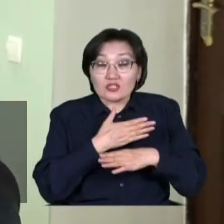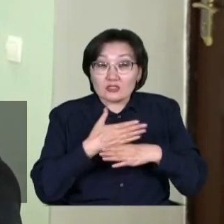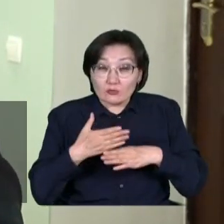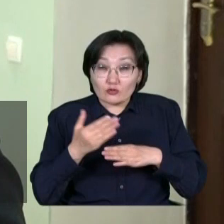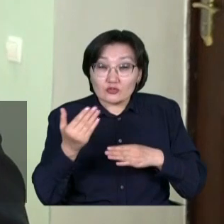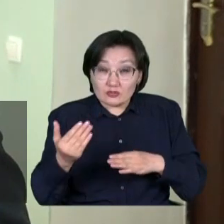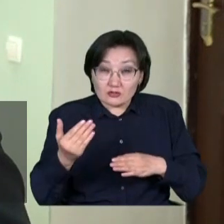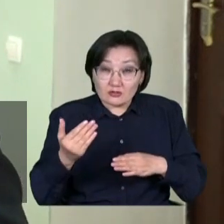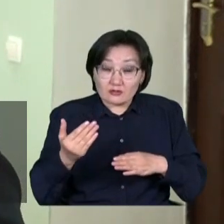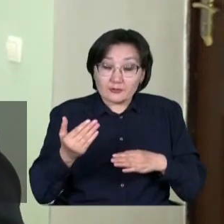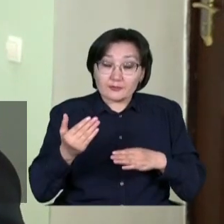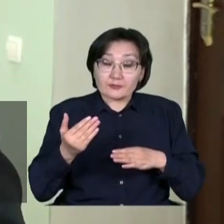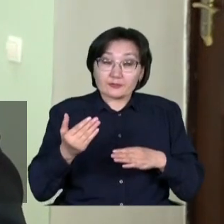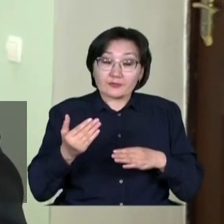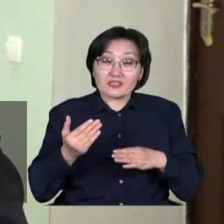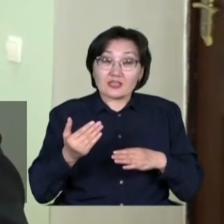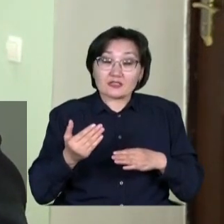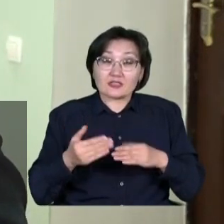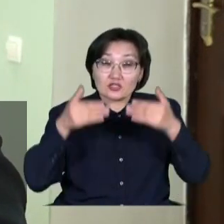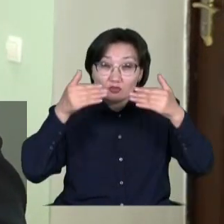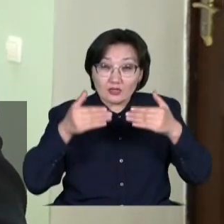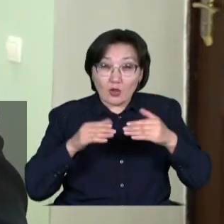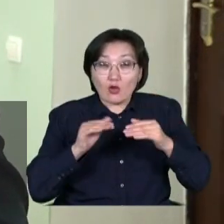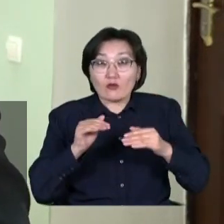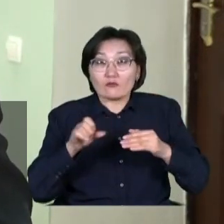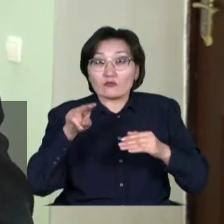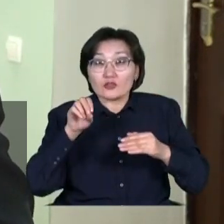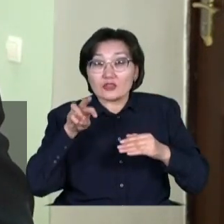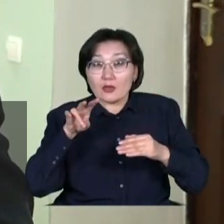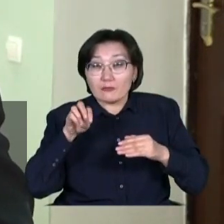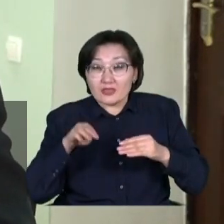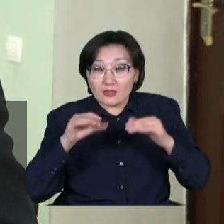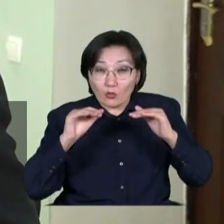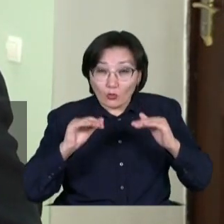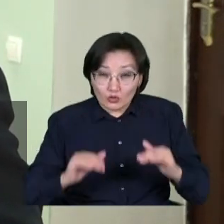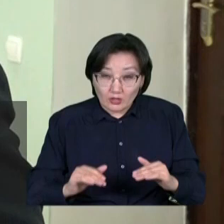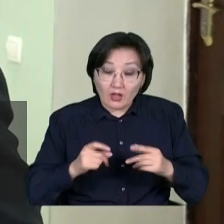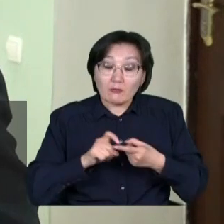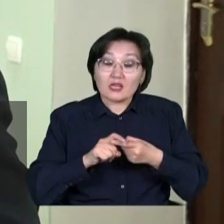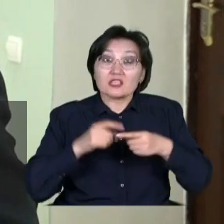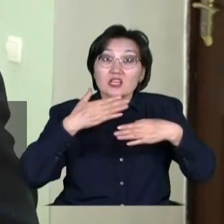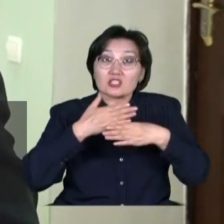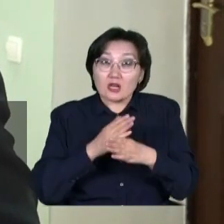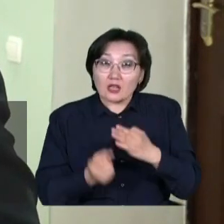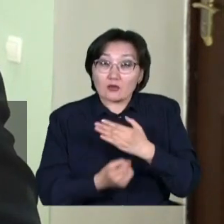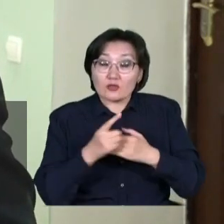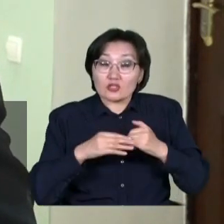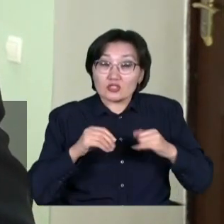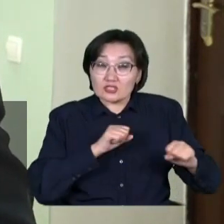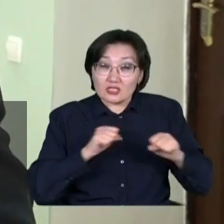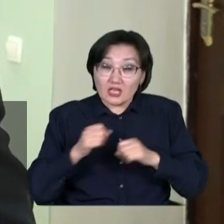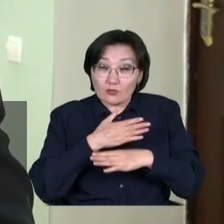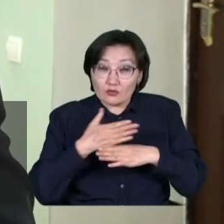жаңағы ана іргетасының отыруына байланысты ол жарықтар пайда болған. алдында да. Қазірна жер сілкінісінен кейін ол